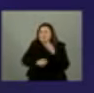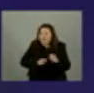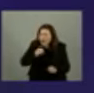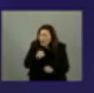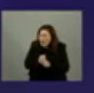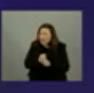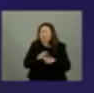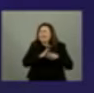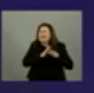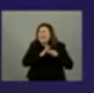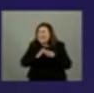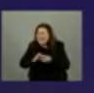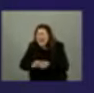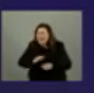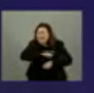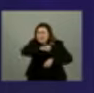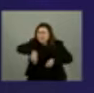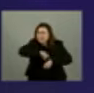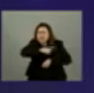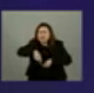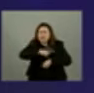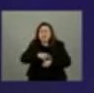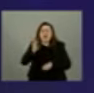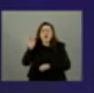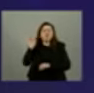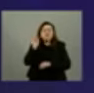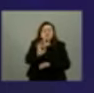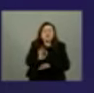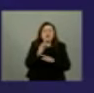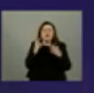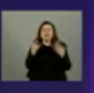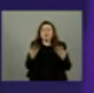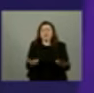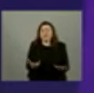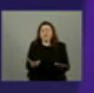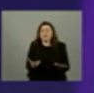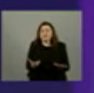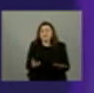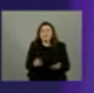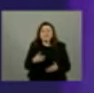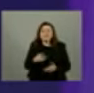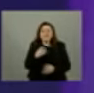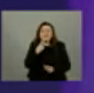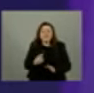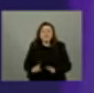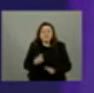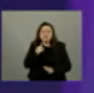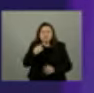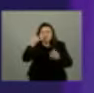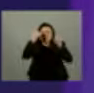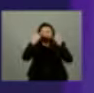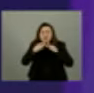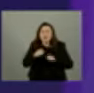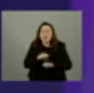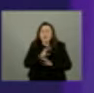γεννήθηκε η απορία, η βεβαιότητα του κυρίου Τερζή ότι θα πάει σε εκλογική αναμέτρηση. Από πού προκύπτει αυτή η βεβαιότητα? Από την ομιλία